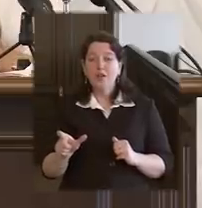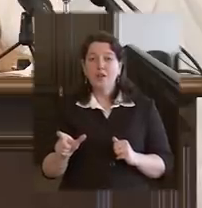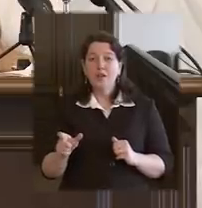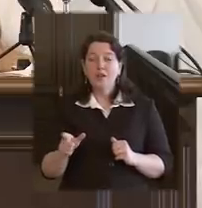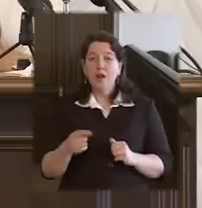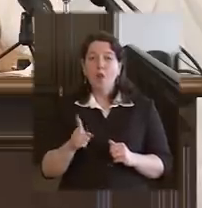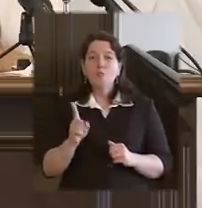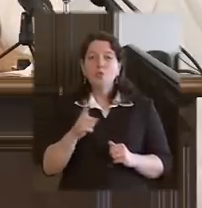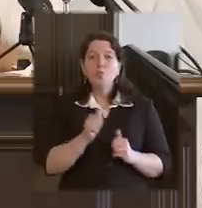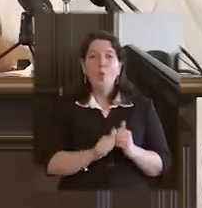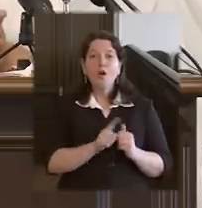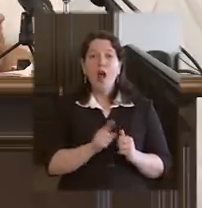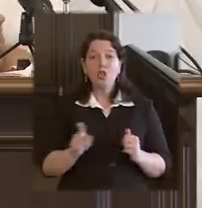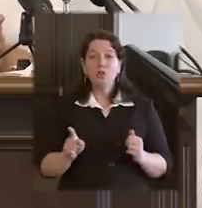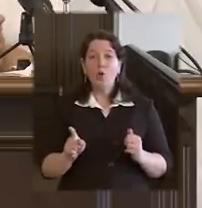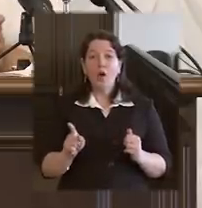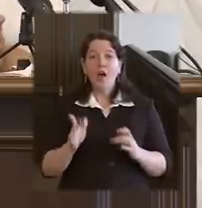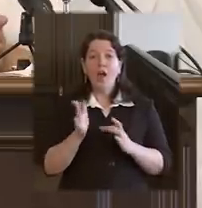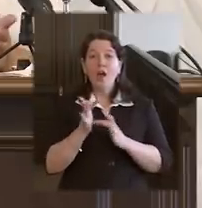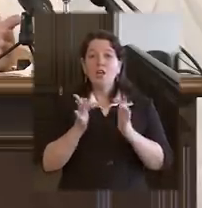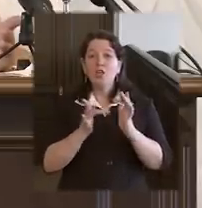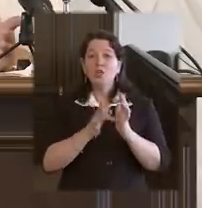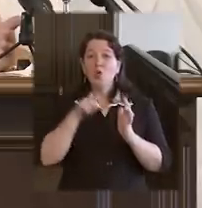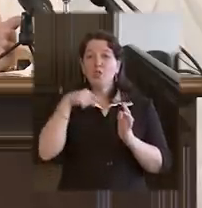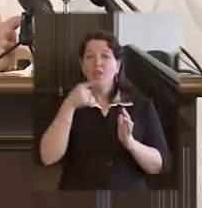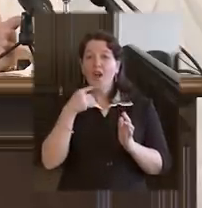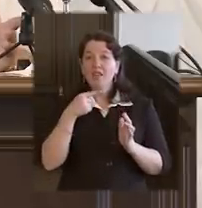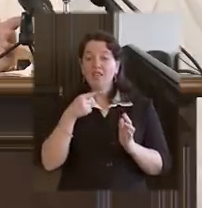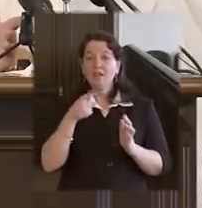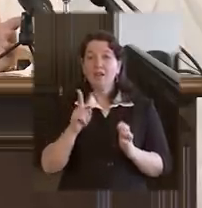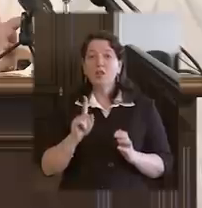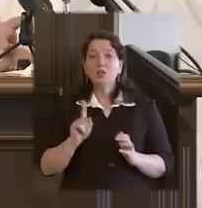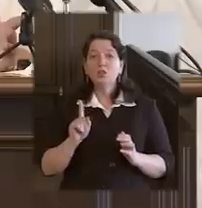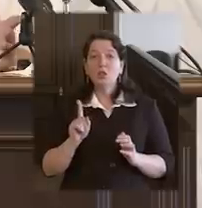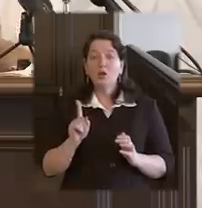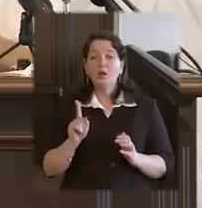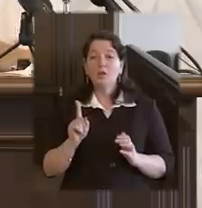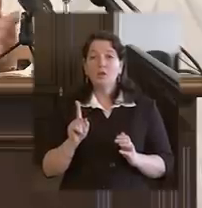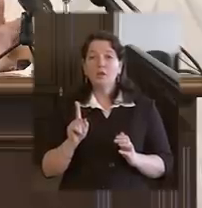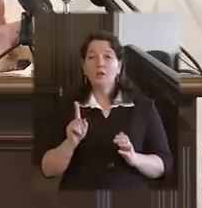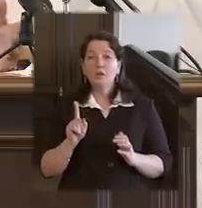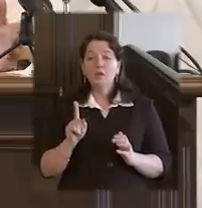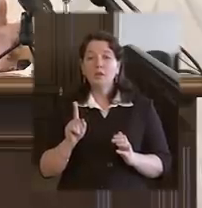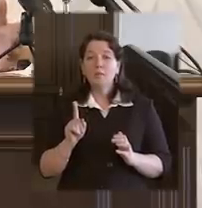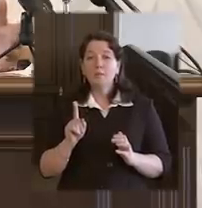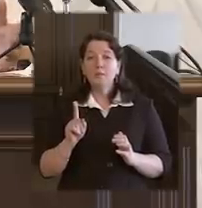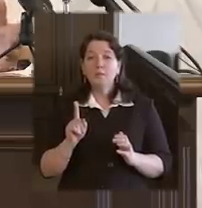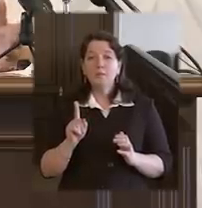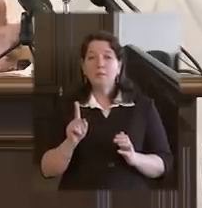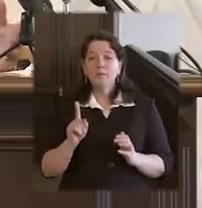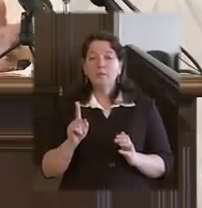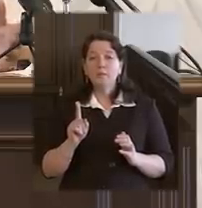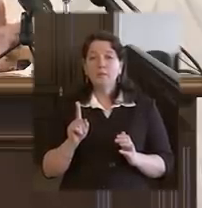Каждому человеку. Почему каждому? Христос даже говорит такие вещи, которые, ну, буквально просто кажутся